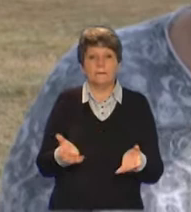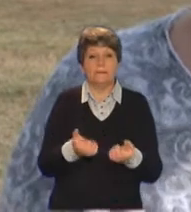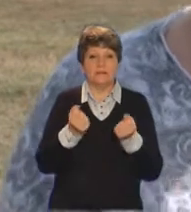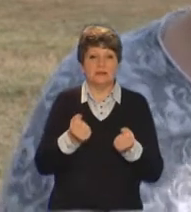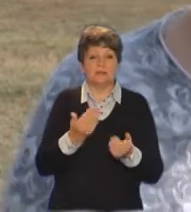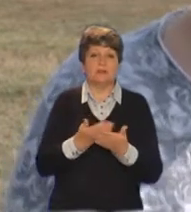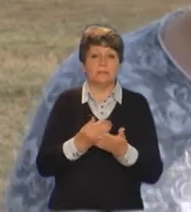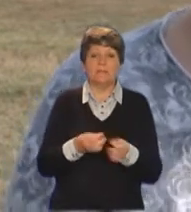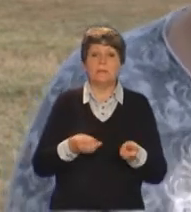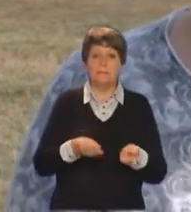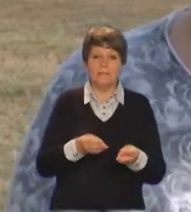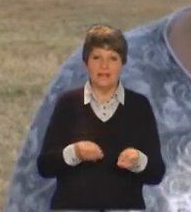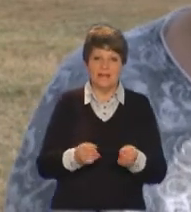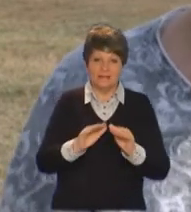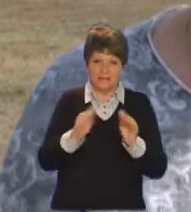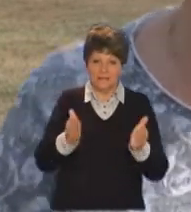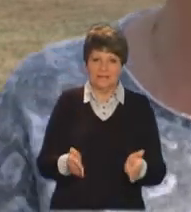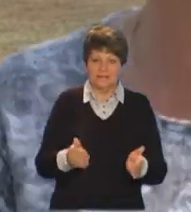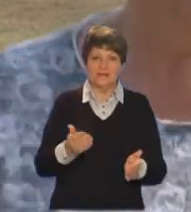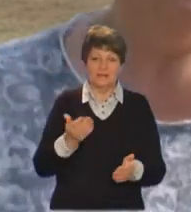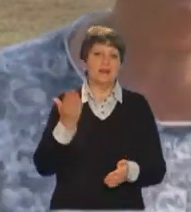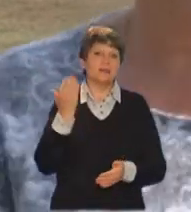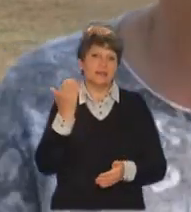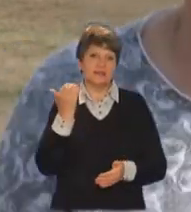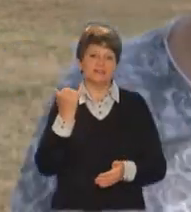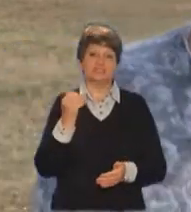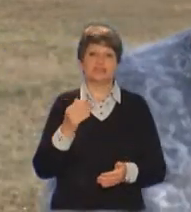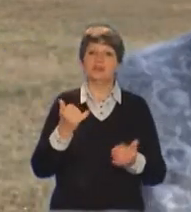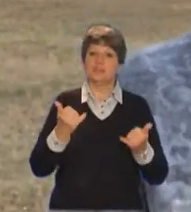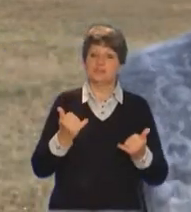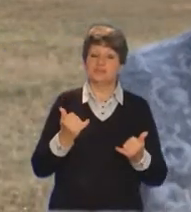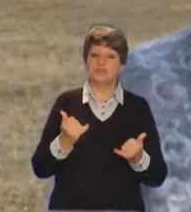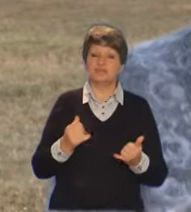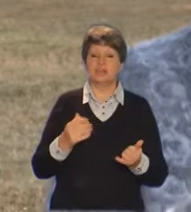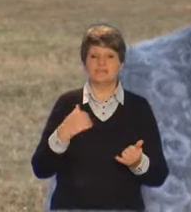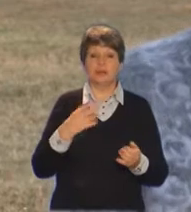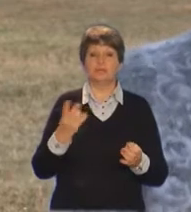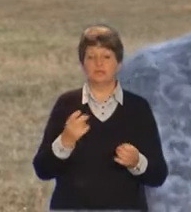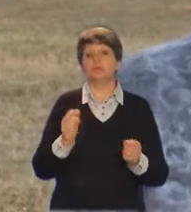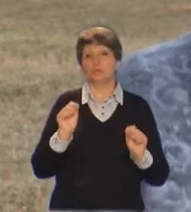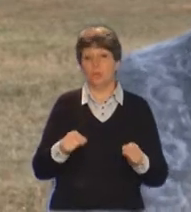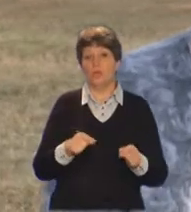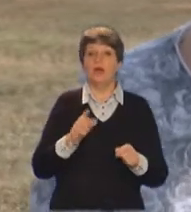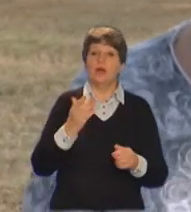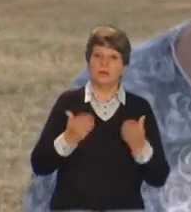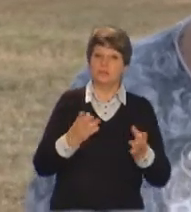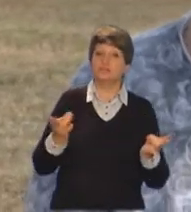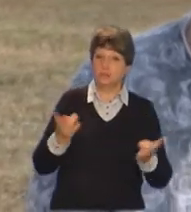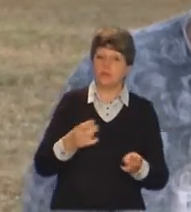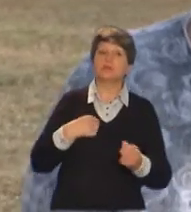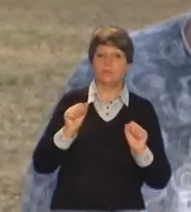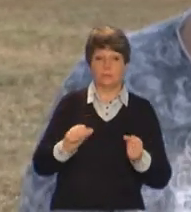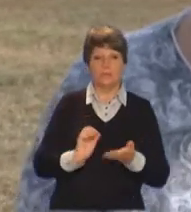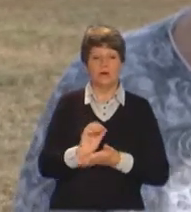треба буржуйки, наприклад, ми можемо так само, як і раніше. Ще, ну, це зараз не в такому обсязі вже. Якщо треба, ми можемо відправити.